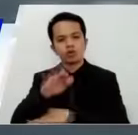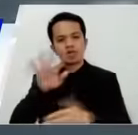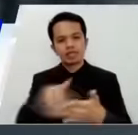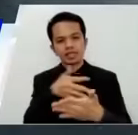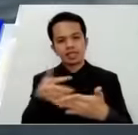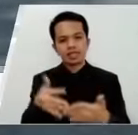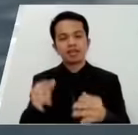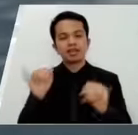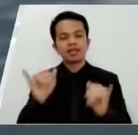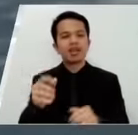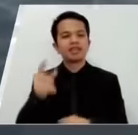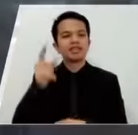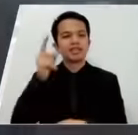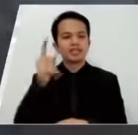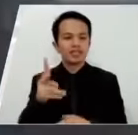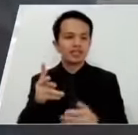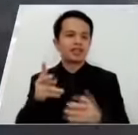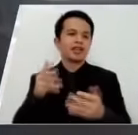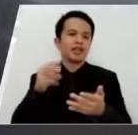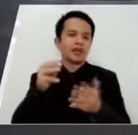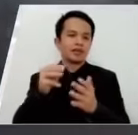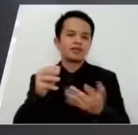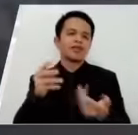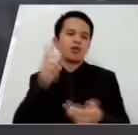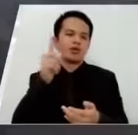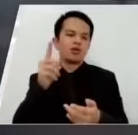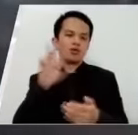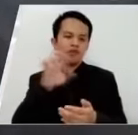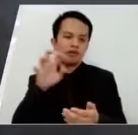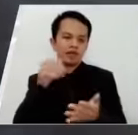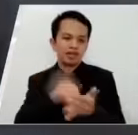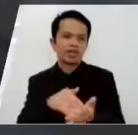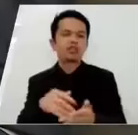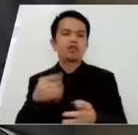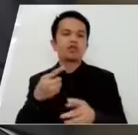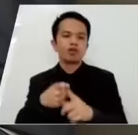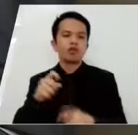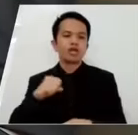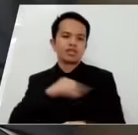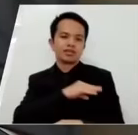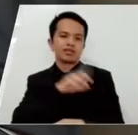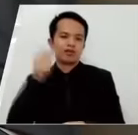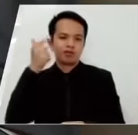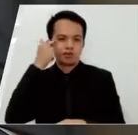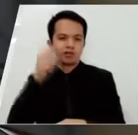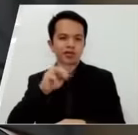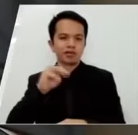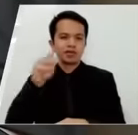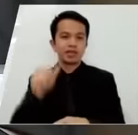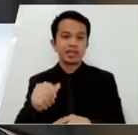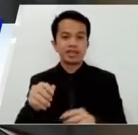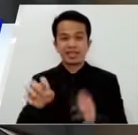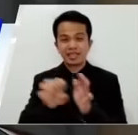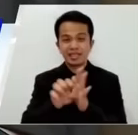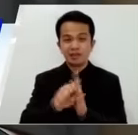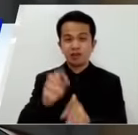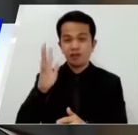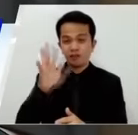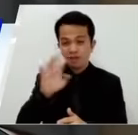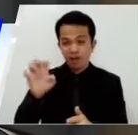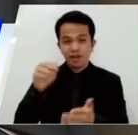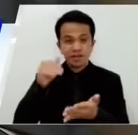milyong commuters sa Metro Manila ay kawani ng gobyerno ayon sa MMDA. Imagine niyo yung kalahating milyon na